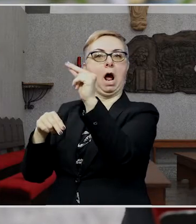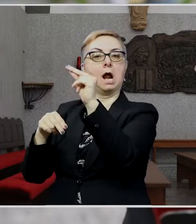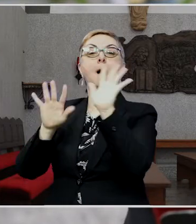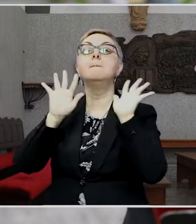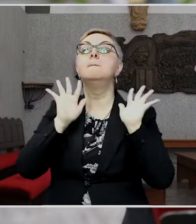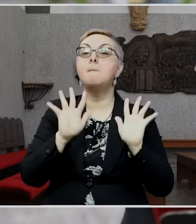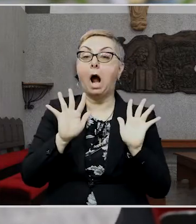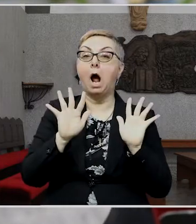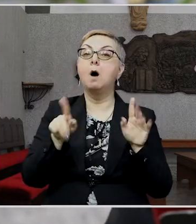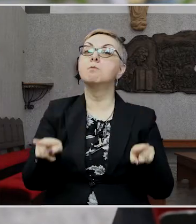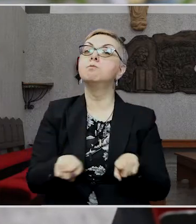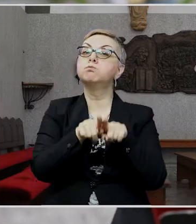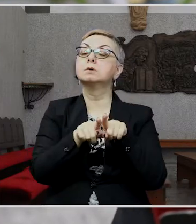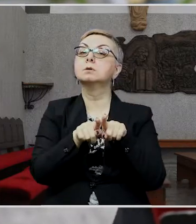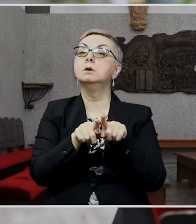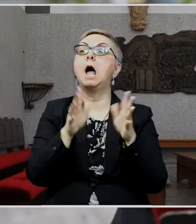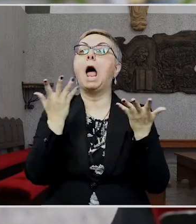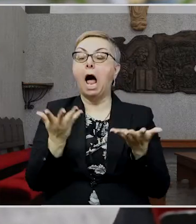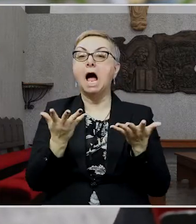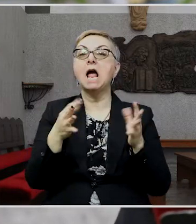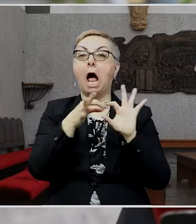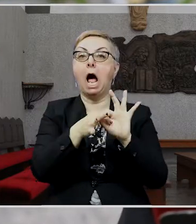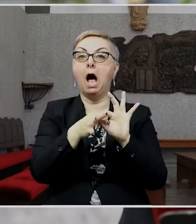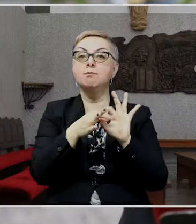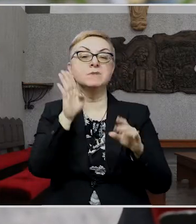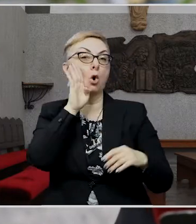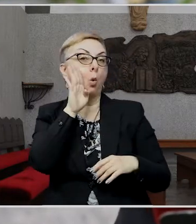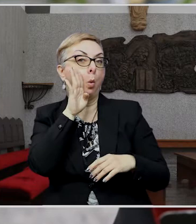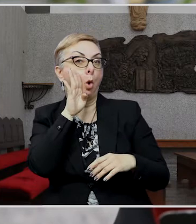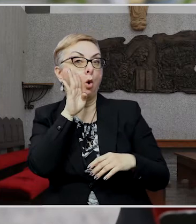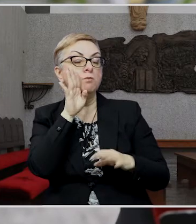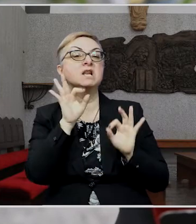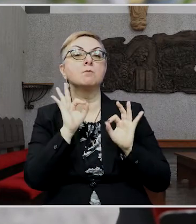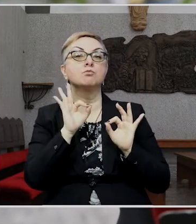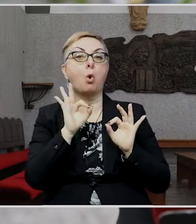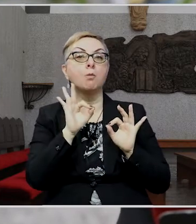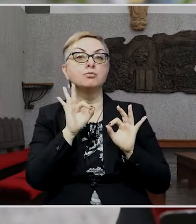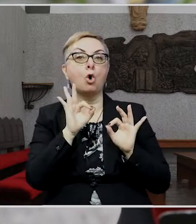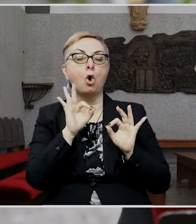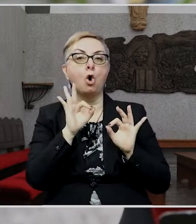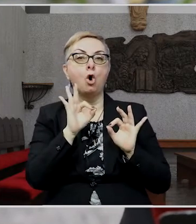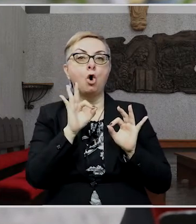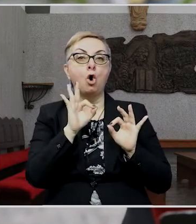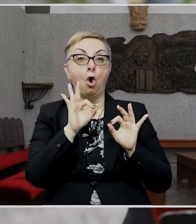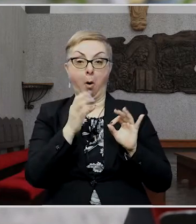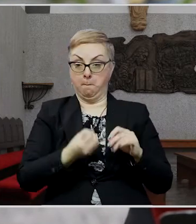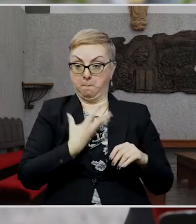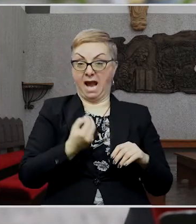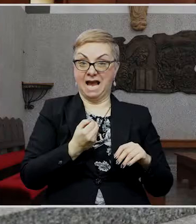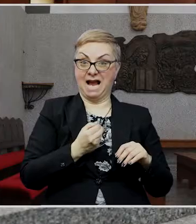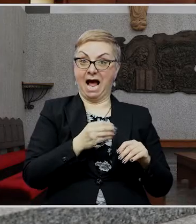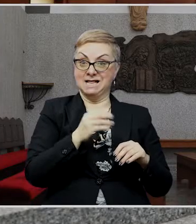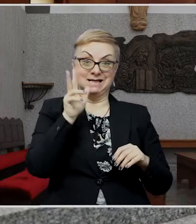allo stesso tempo resterà tanto amico degli uomini da provare misericordia per i loro peccati